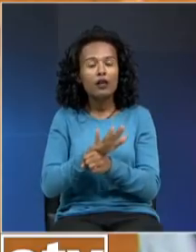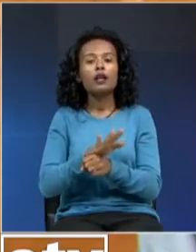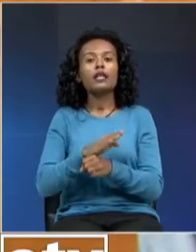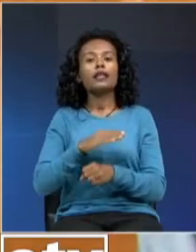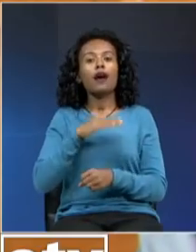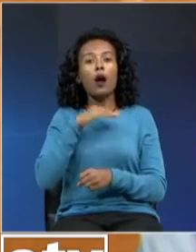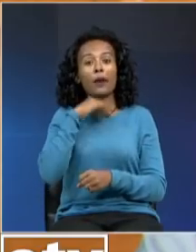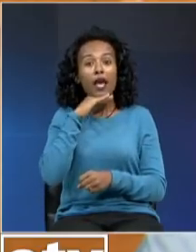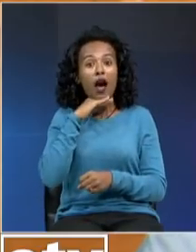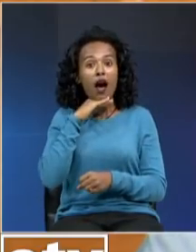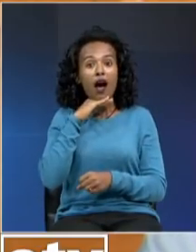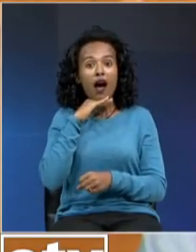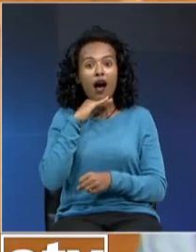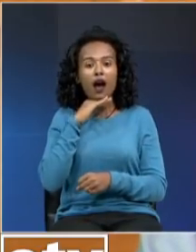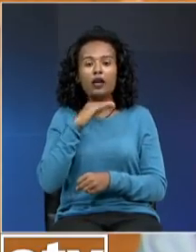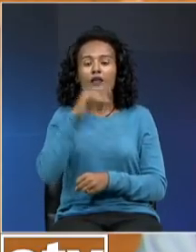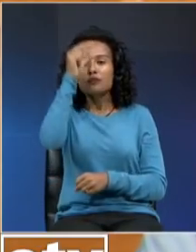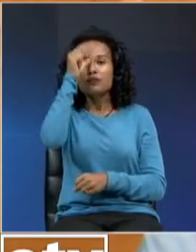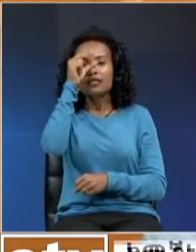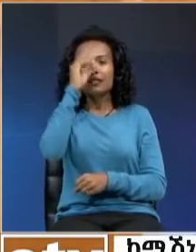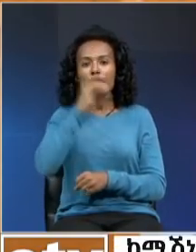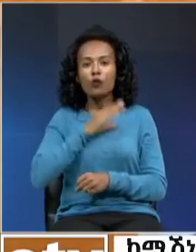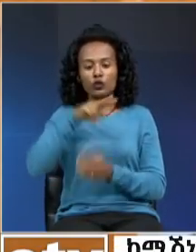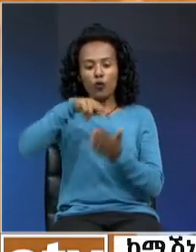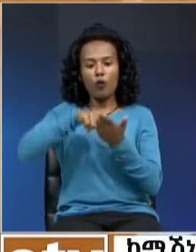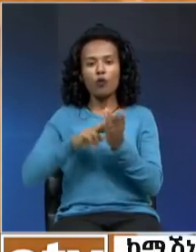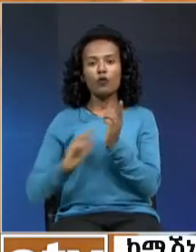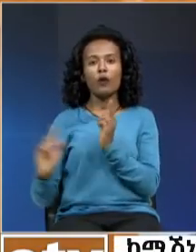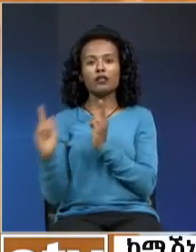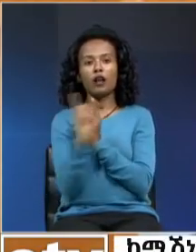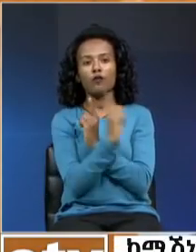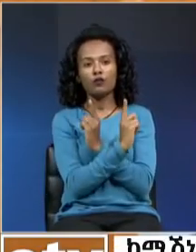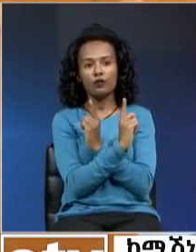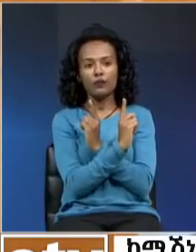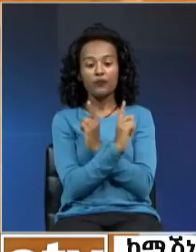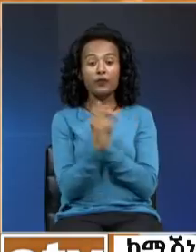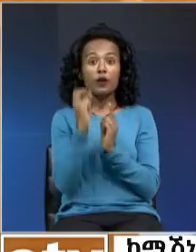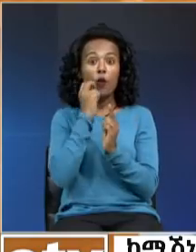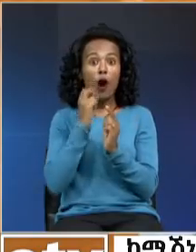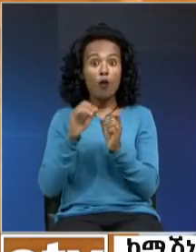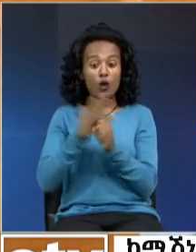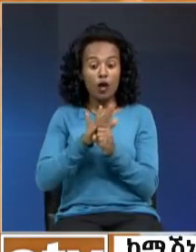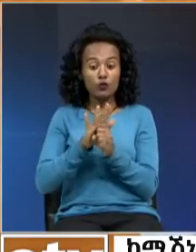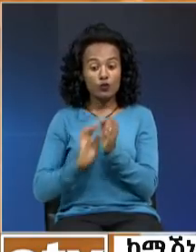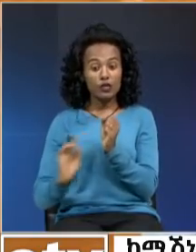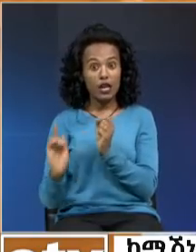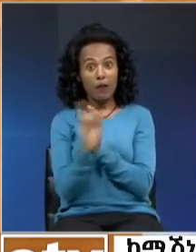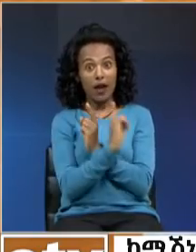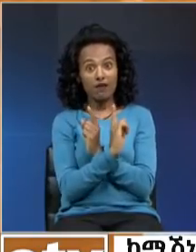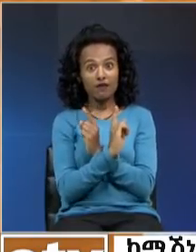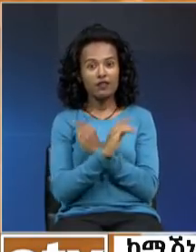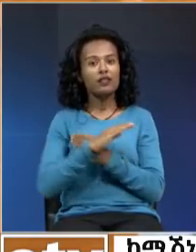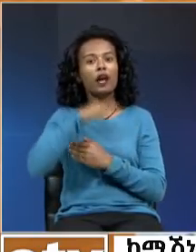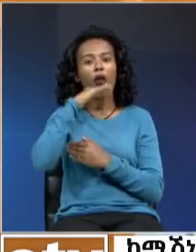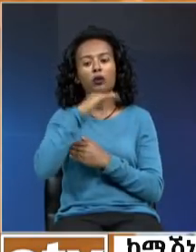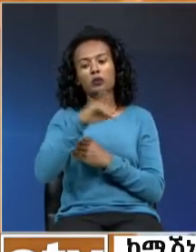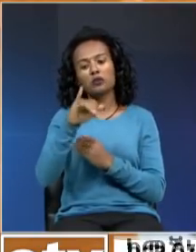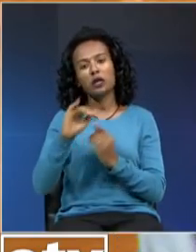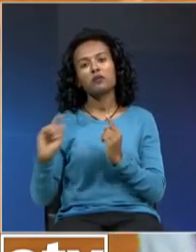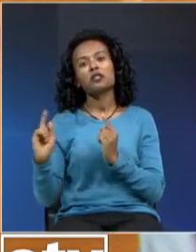ጥጋበኛ፣ ብልጥ ሰዎች ቆመው ነው የሚያሳልፉት። ውሃ ሙላቱም ስለሚያልፍ ጥጋበኛውም